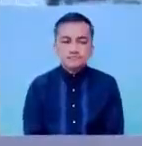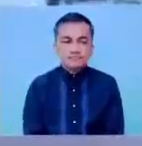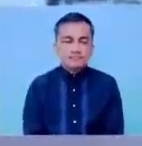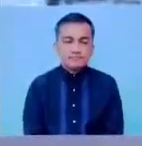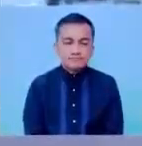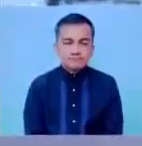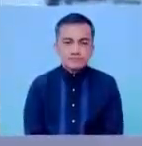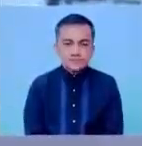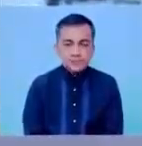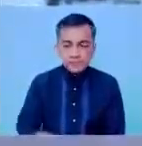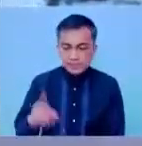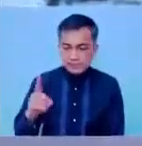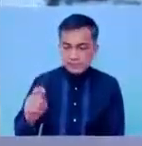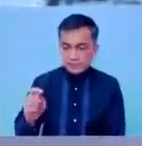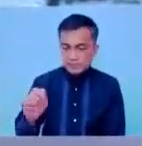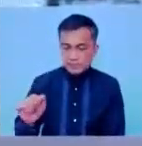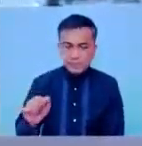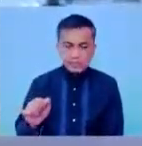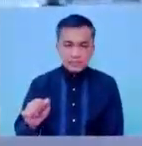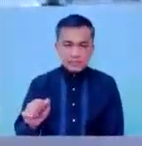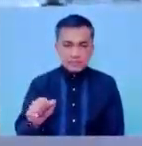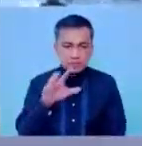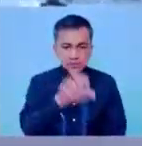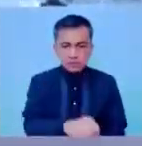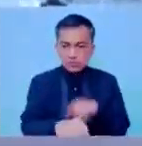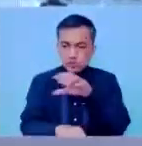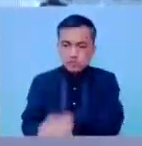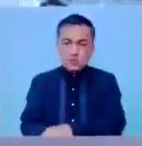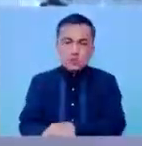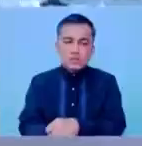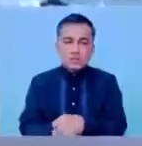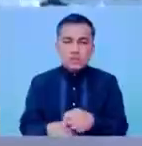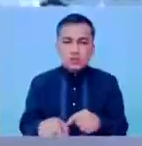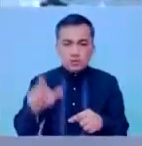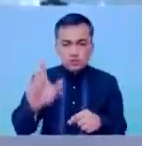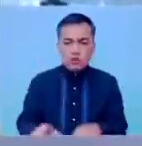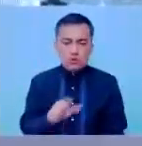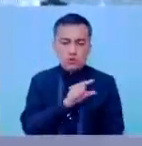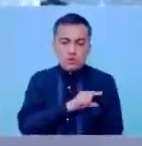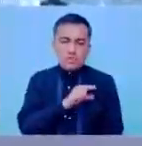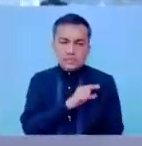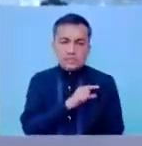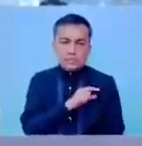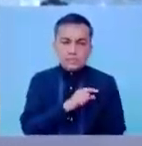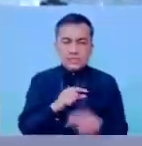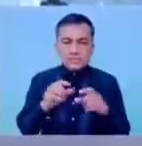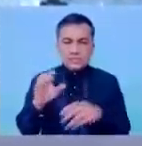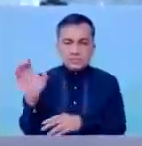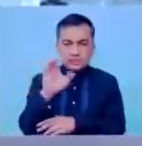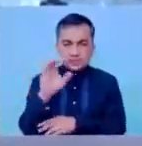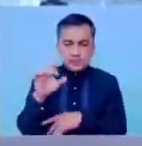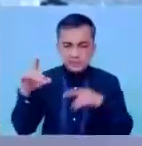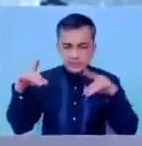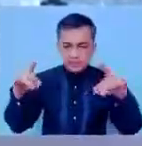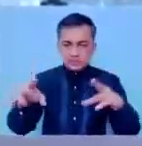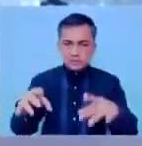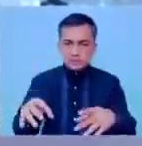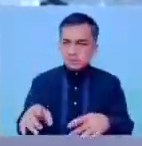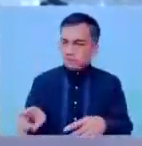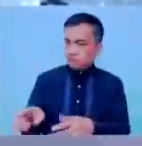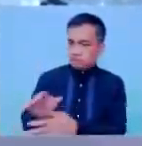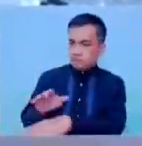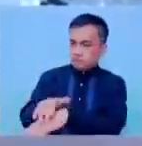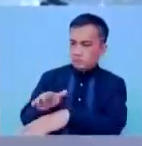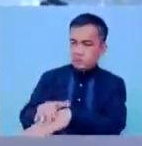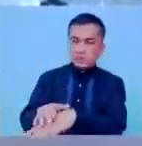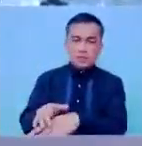Sinumpiska ng DTI ang mga substandard na Christmas lights na binibenta sa Divisoria. Sinita rin ang mga tindahan na walang nakapaskil na price